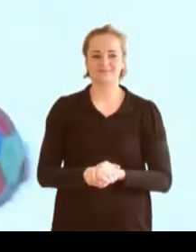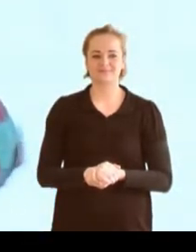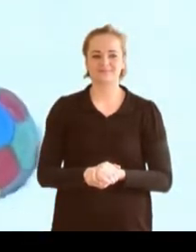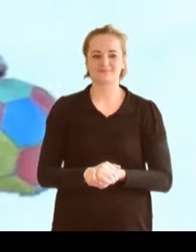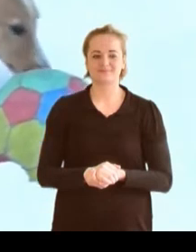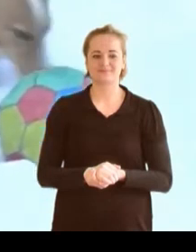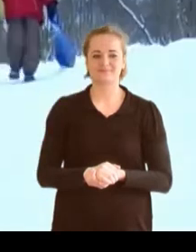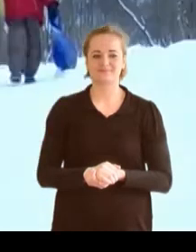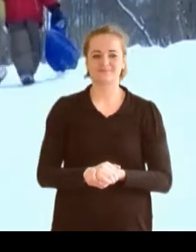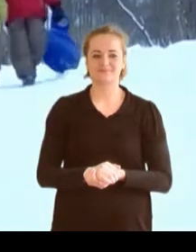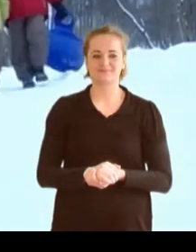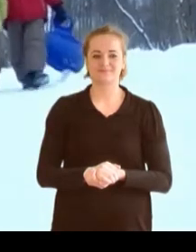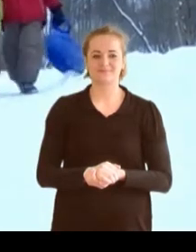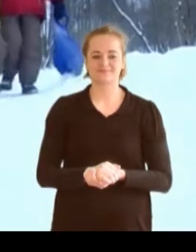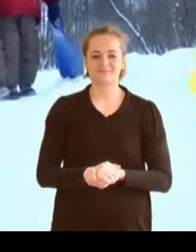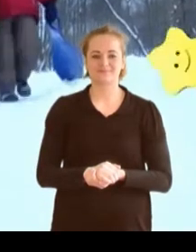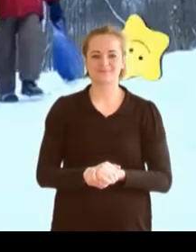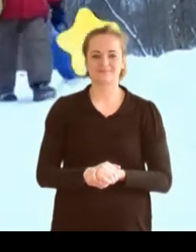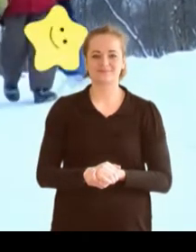Iki pasimatymo, vaikai!